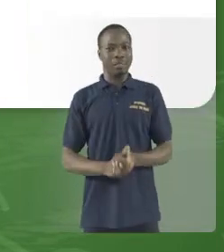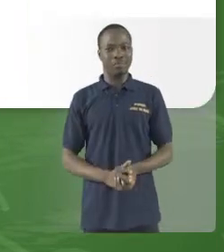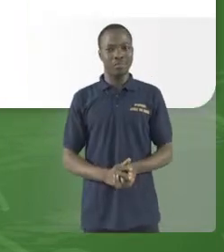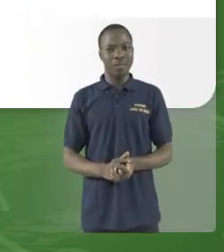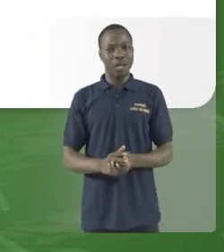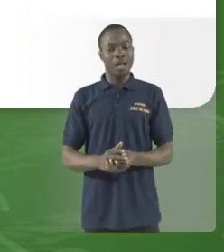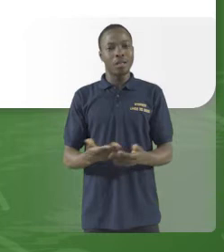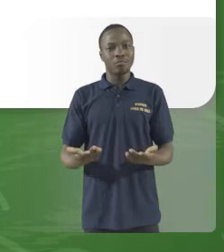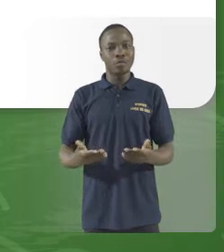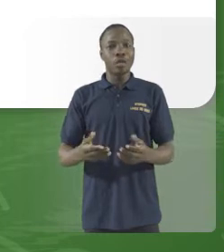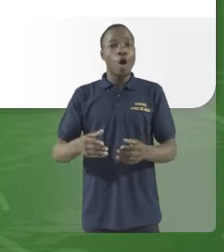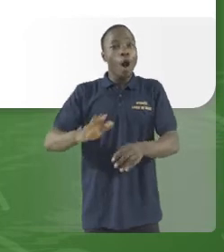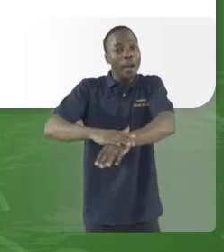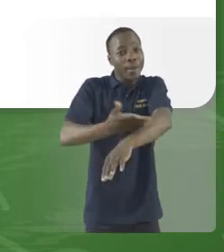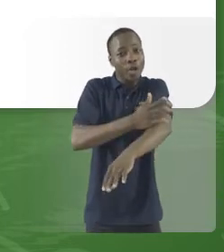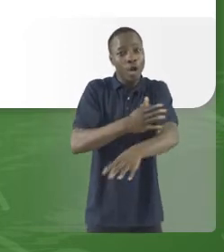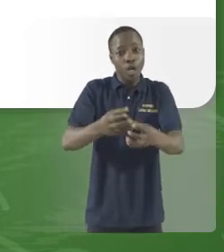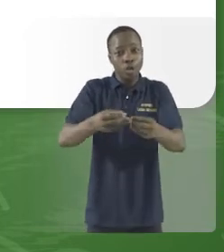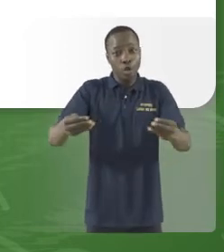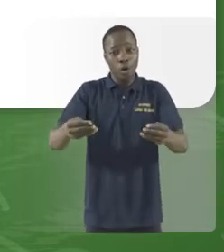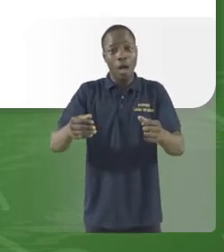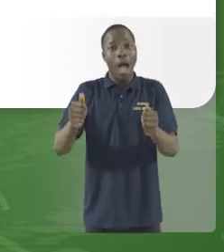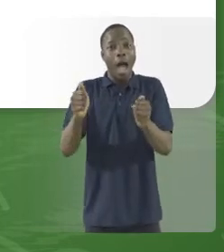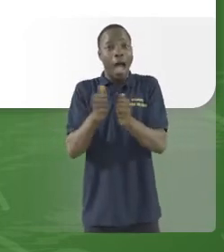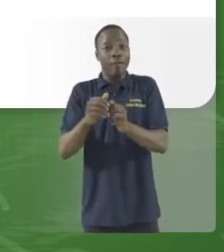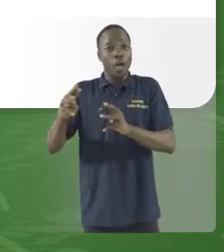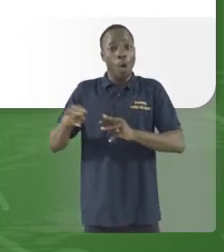les sols par des moyens de protection.